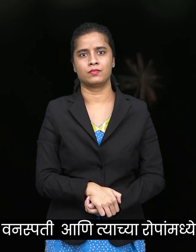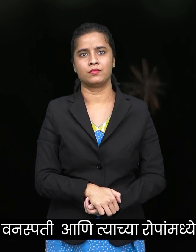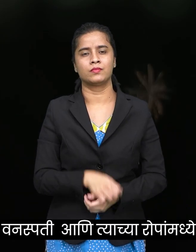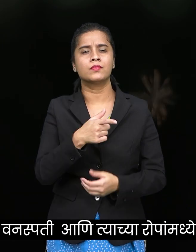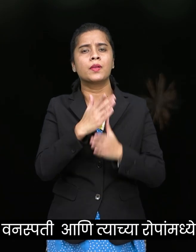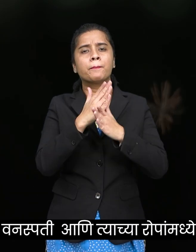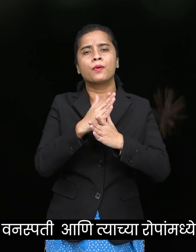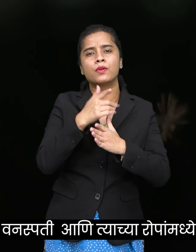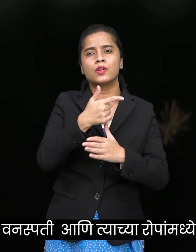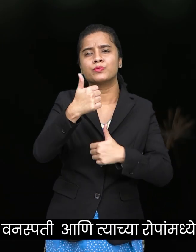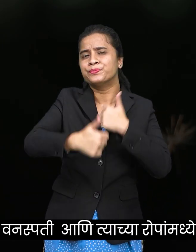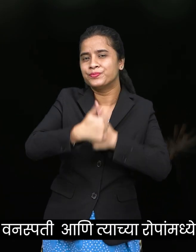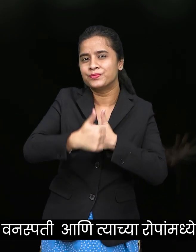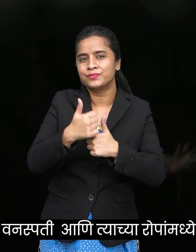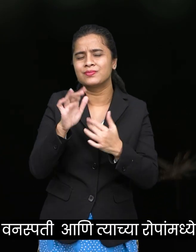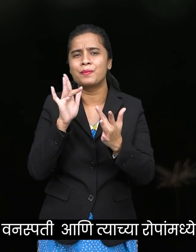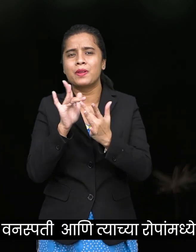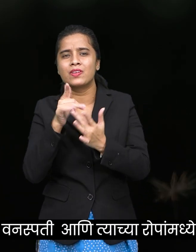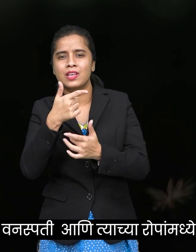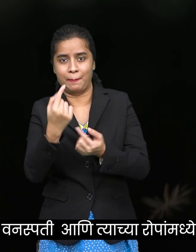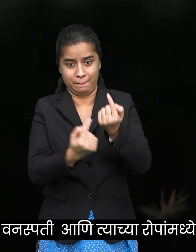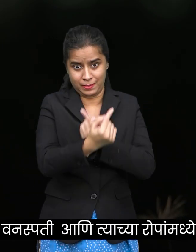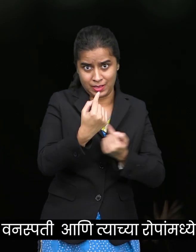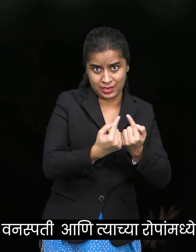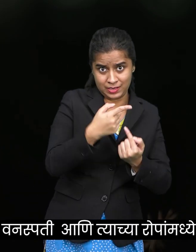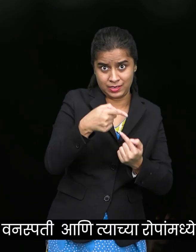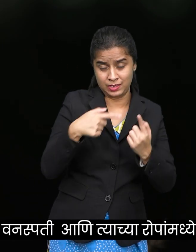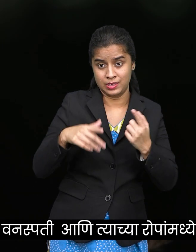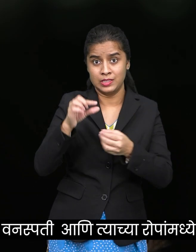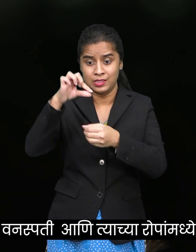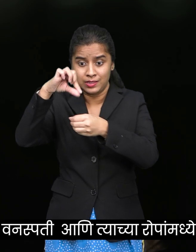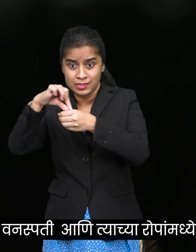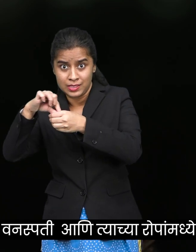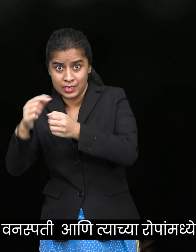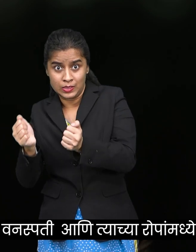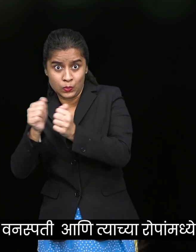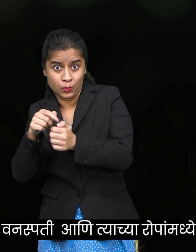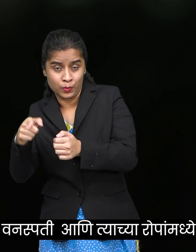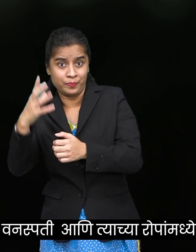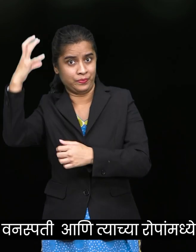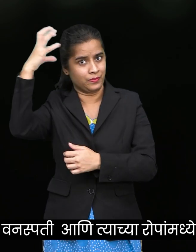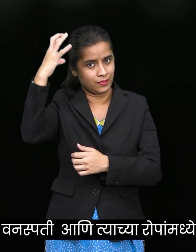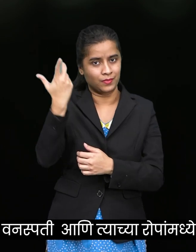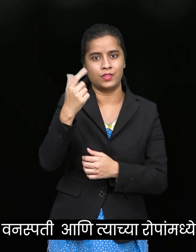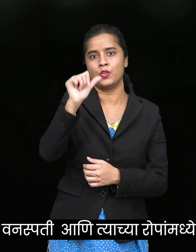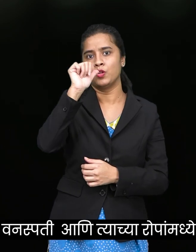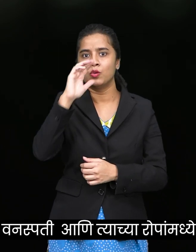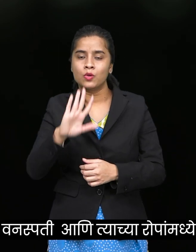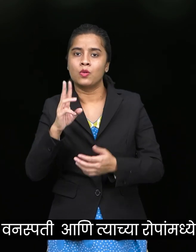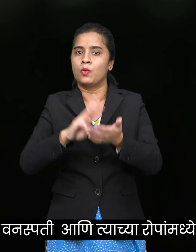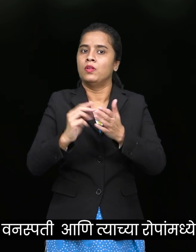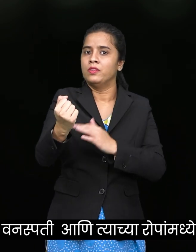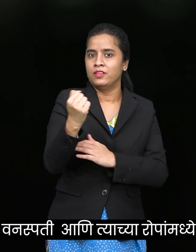ते वनस्पती दरम्यान स्पर्धा प्रतिबंधित करते आणि सूर्यप्रकाश, पाणी आणि खनिजांसाठी त्यांची रोपे हे झाडांना देखील सक्षम